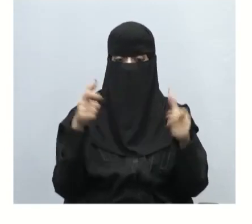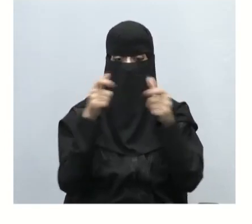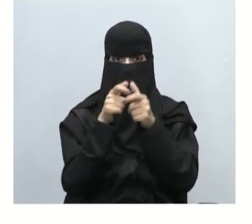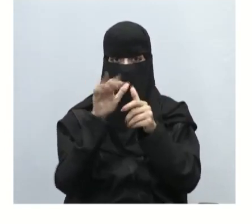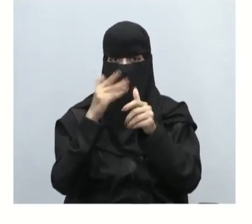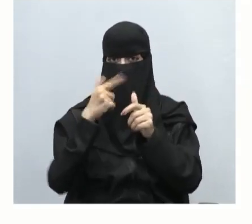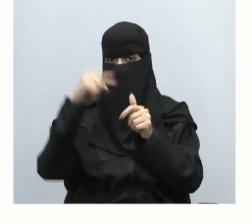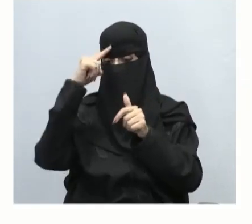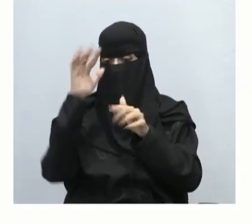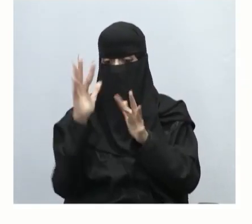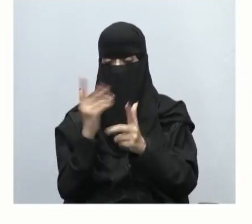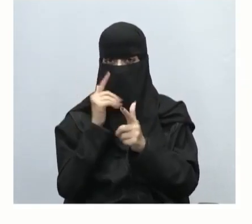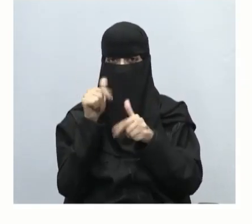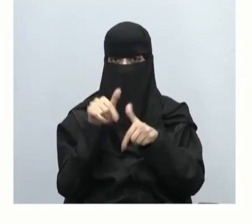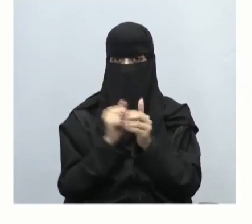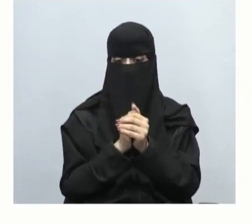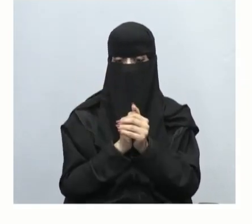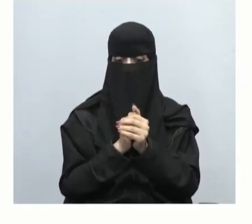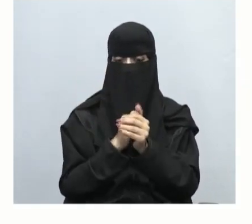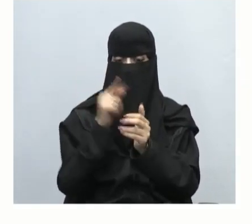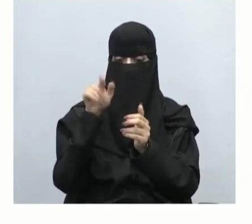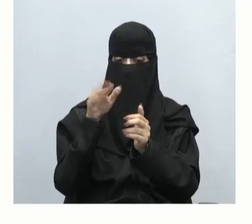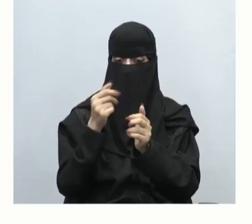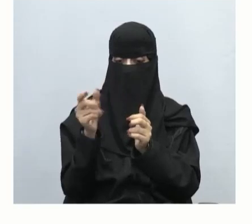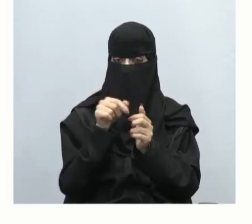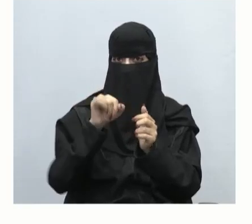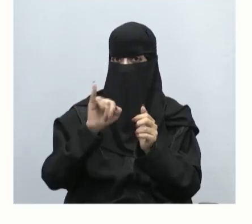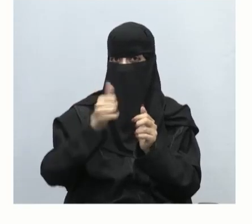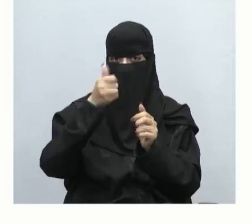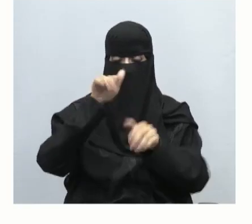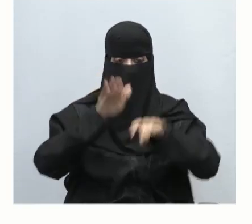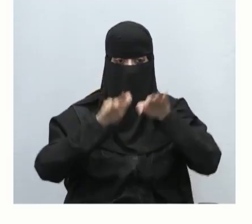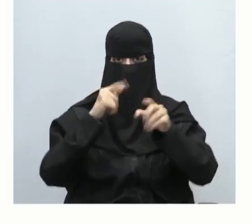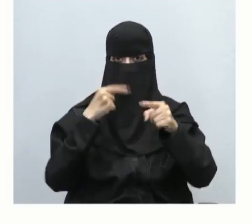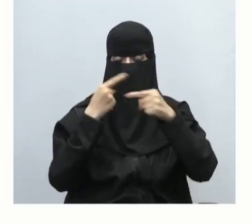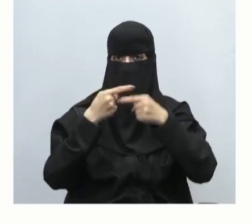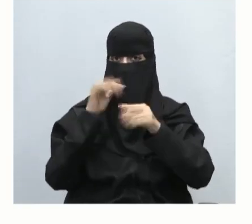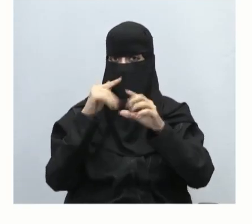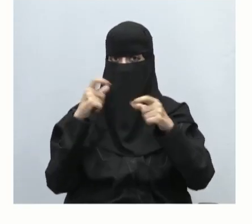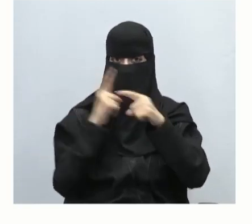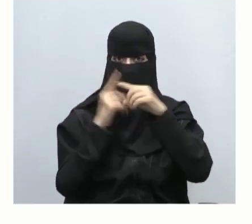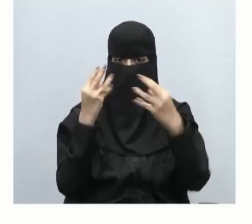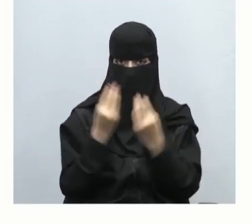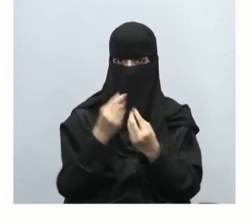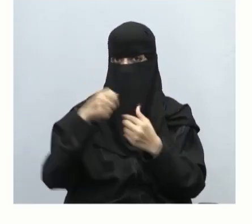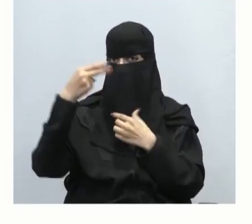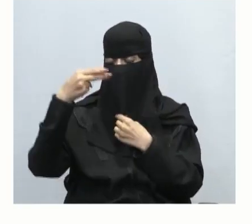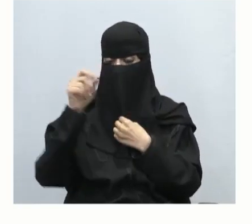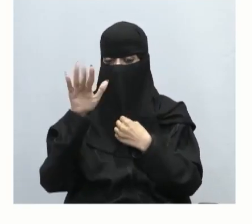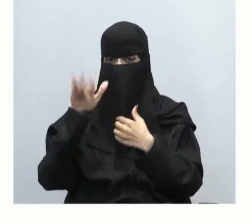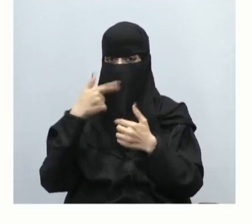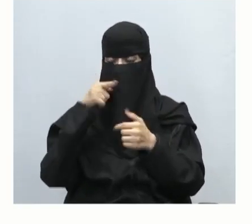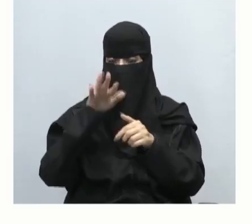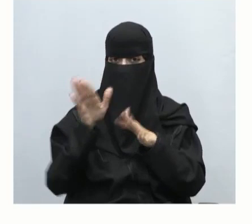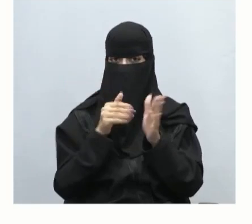وهو يمثل ماذا السؤال كما معطى ما المعادله التي تمثل مجموع الكيلومترات وهي عين اذا